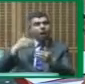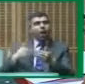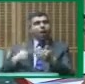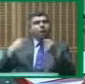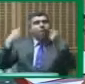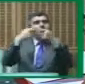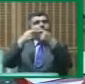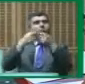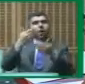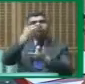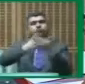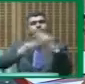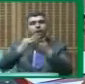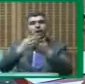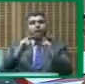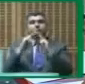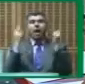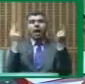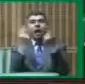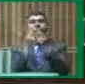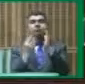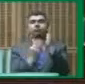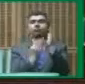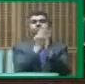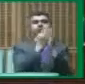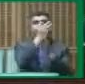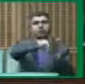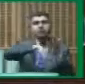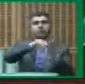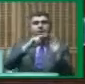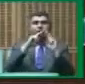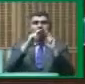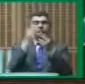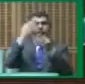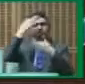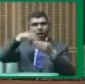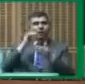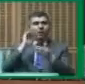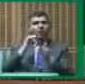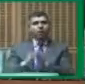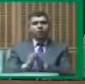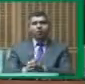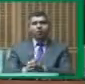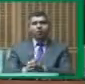ونصبحوا نكون بلد صاعد عنده مكانته من بين البلدان المتقدمة والصاعدة. شكراً.